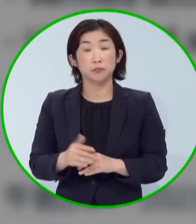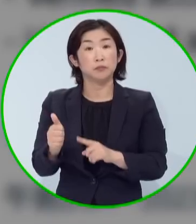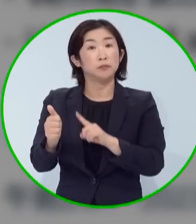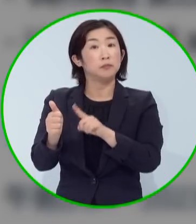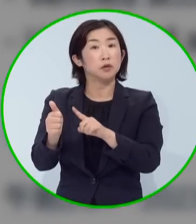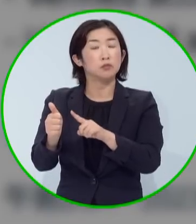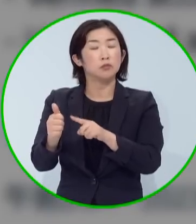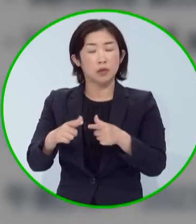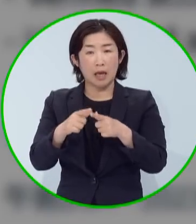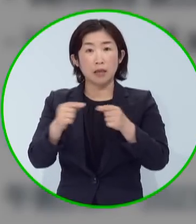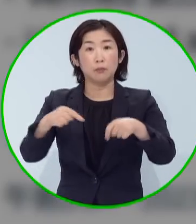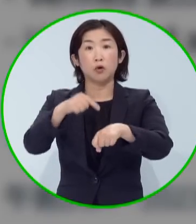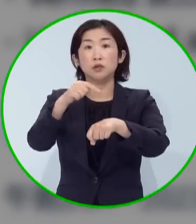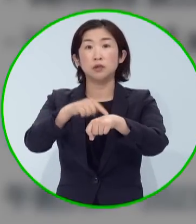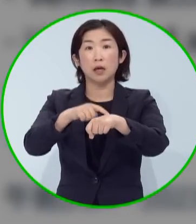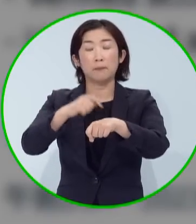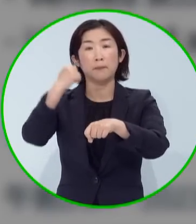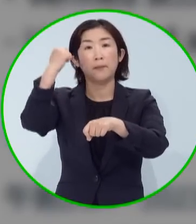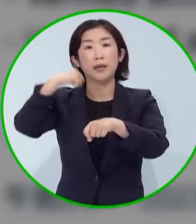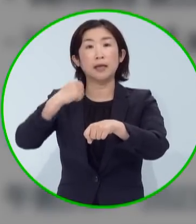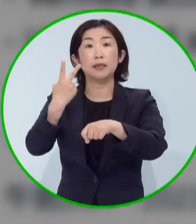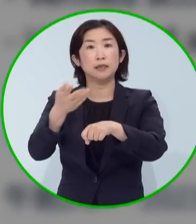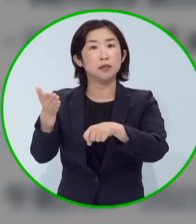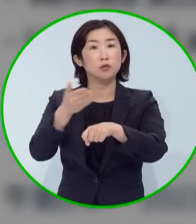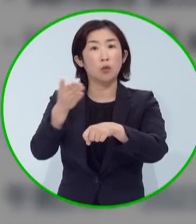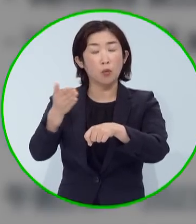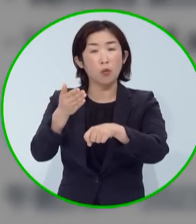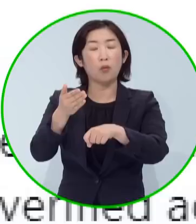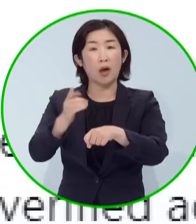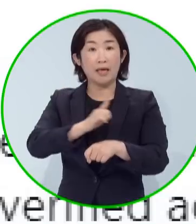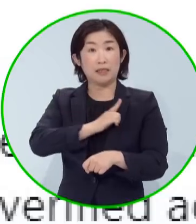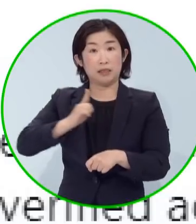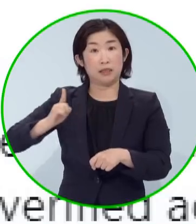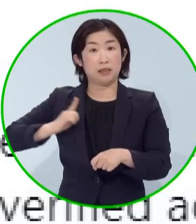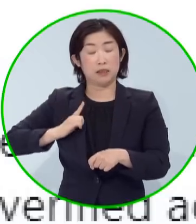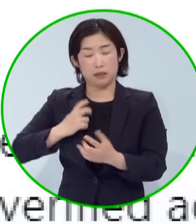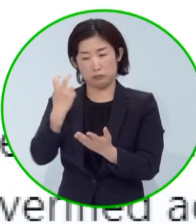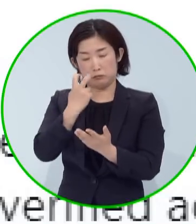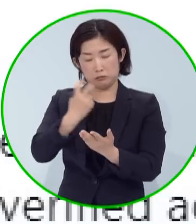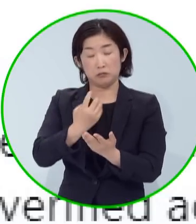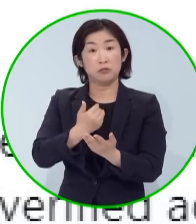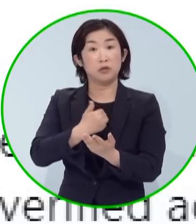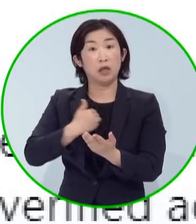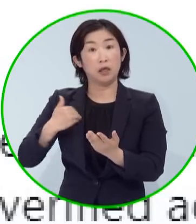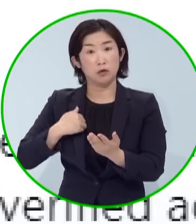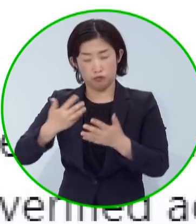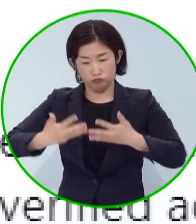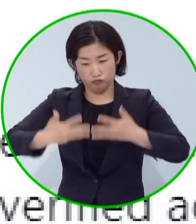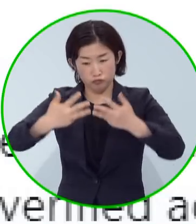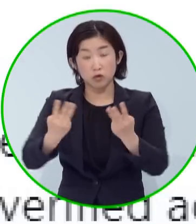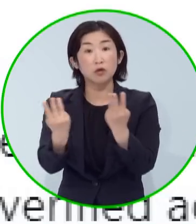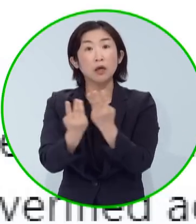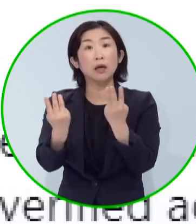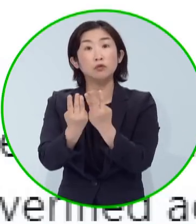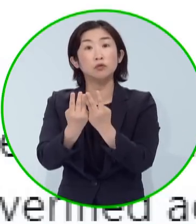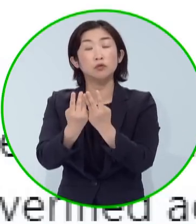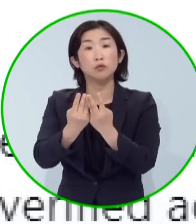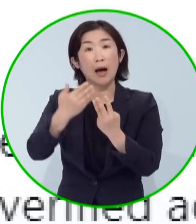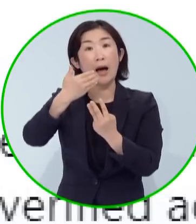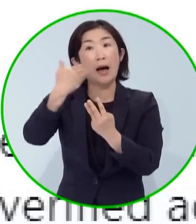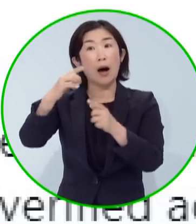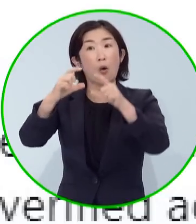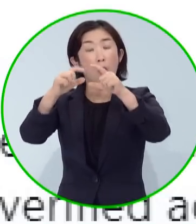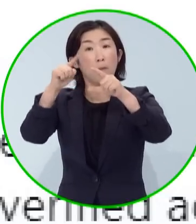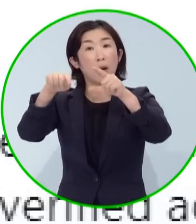マスク氏は日本時間の午前2時頃1日に閲覧できる投稿数を認証済みのアカウントはロック